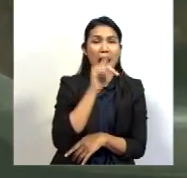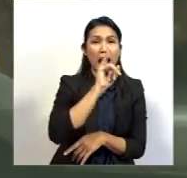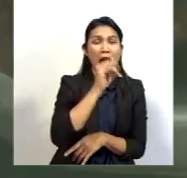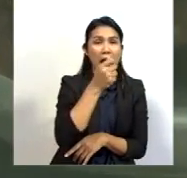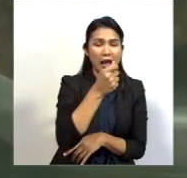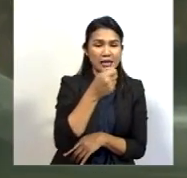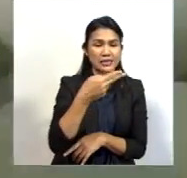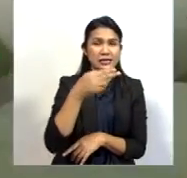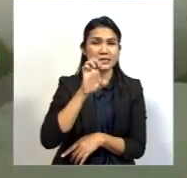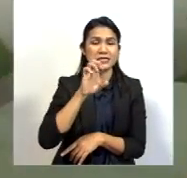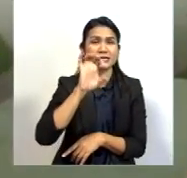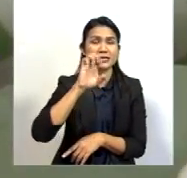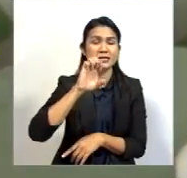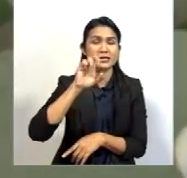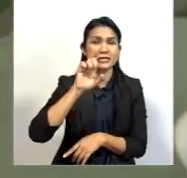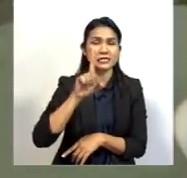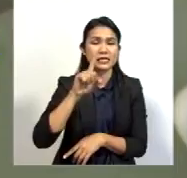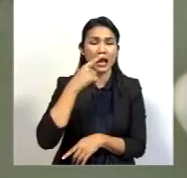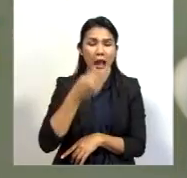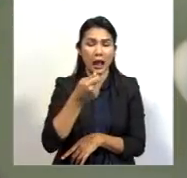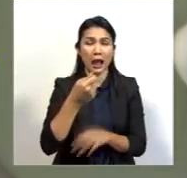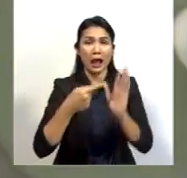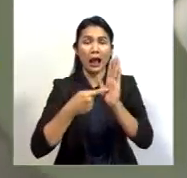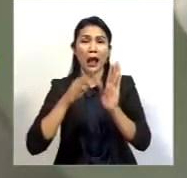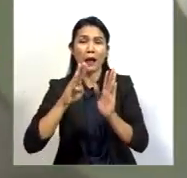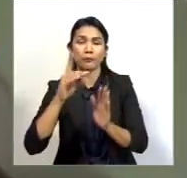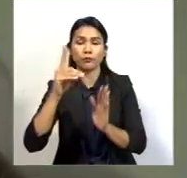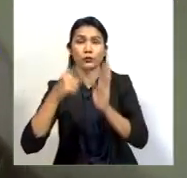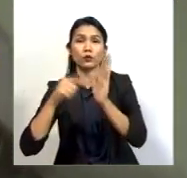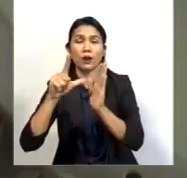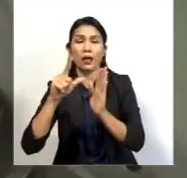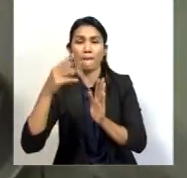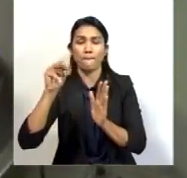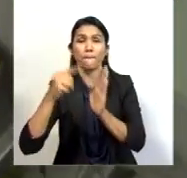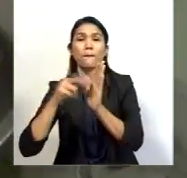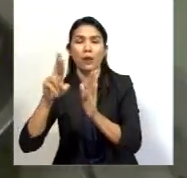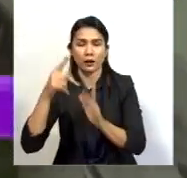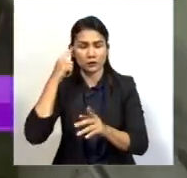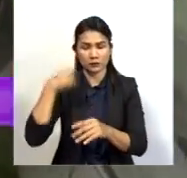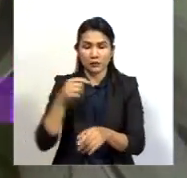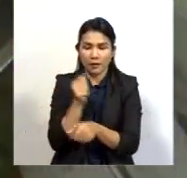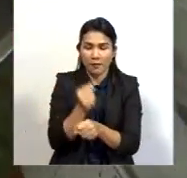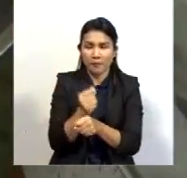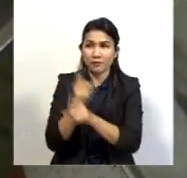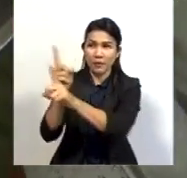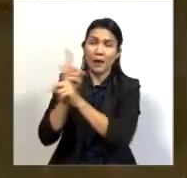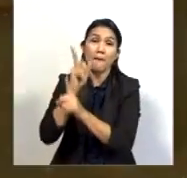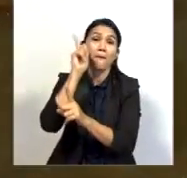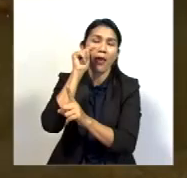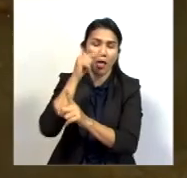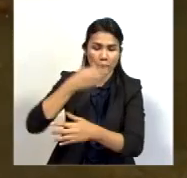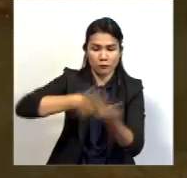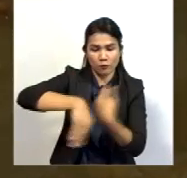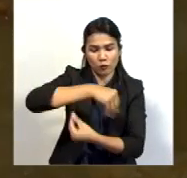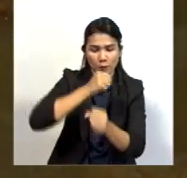ำสูตรอาหารฮาลาลจากคุณแม่มาประกอบเป็นอาชีพเลี้ยงครอบครัวโดยยึดมั่นตามหลักศาสนาอิสล